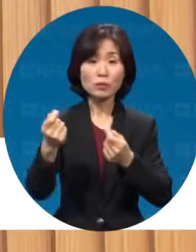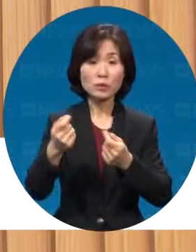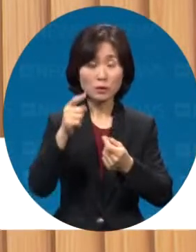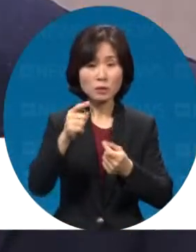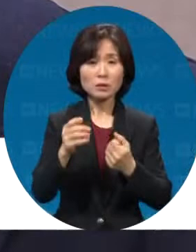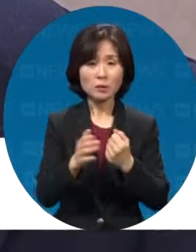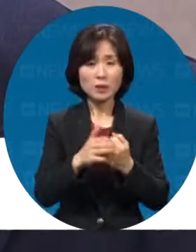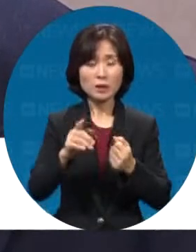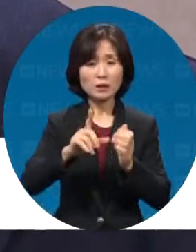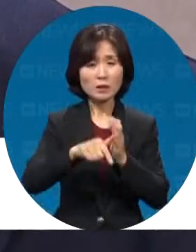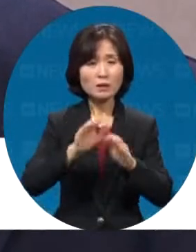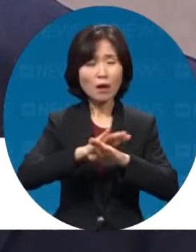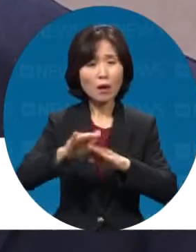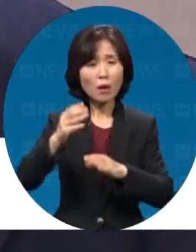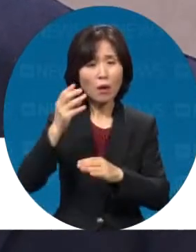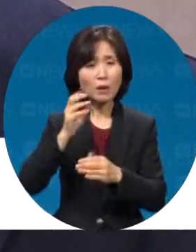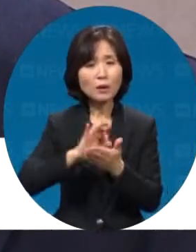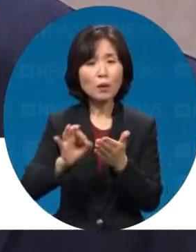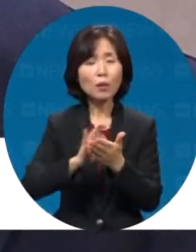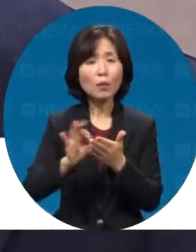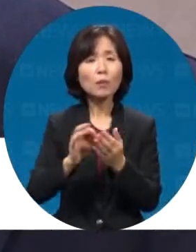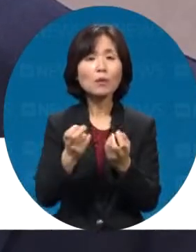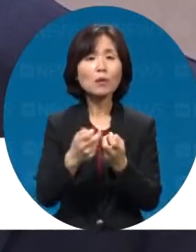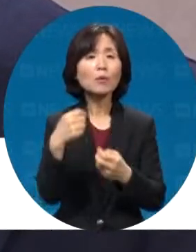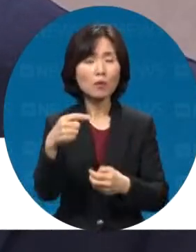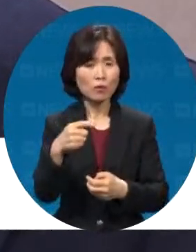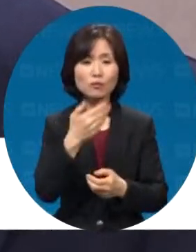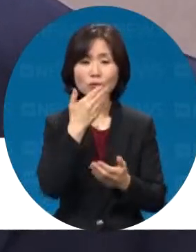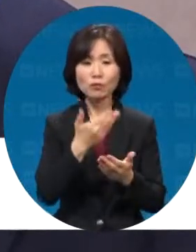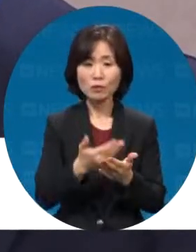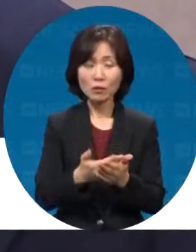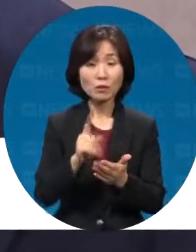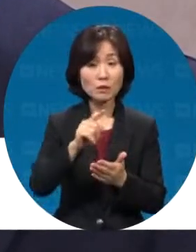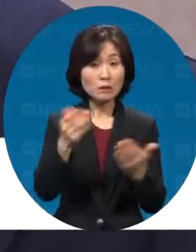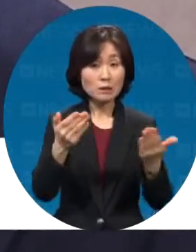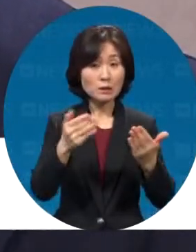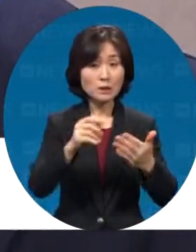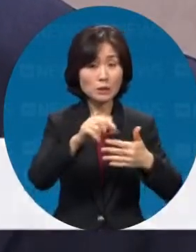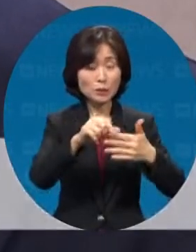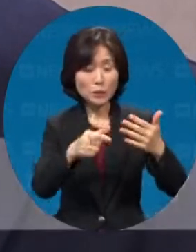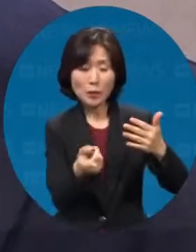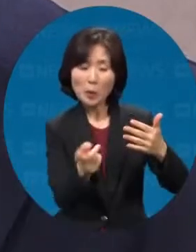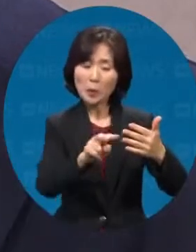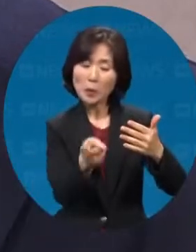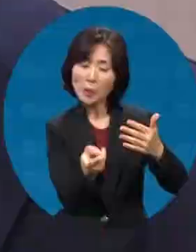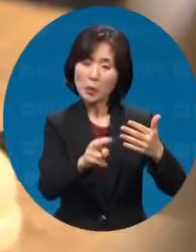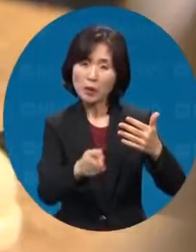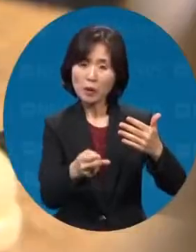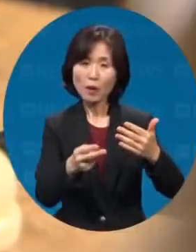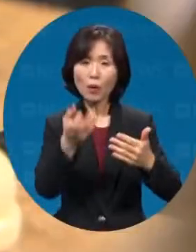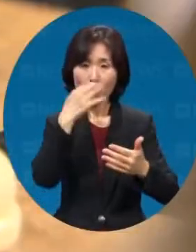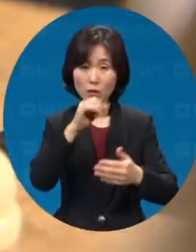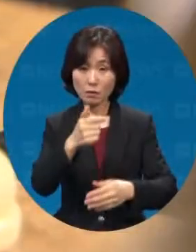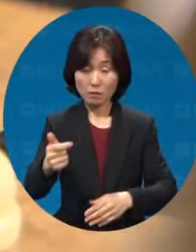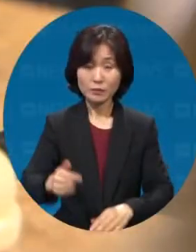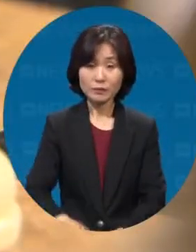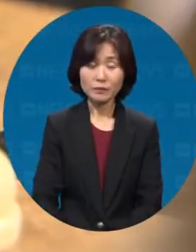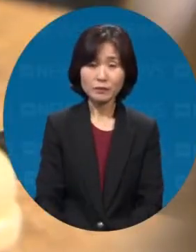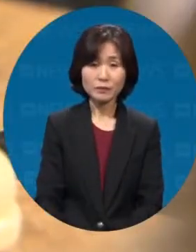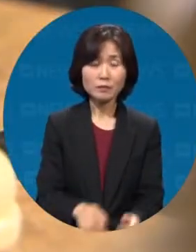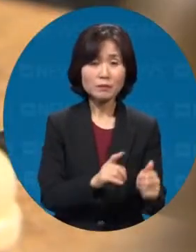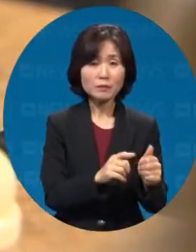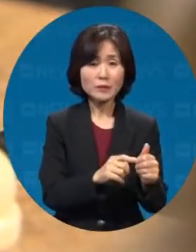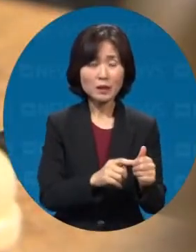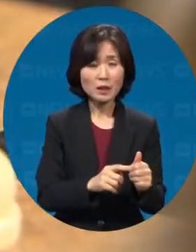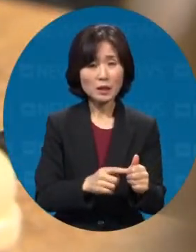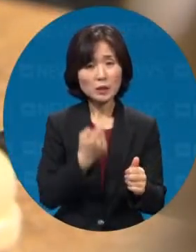트느냐. 근데 사실 어떤 일이라는 것은 순서만 조금 바꿔도 효율성이 되게 많이 증가를 하거든요. 이 작가는